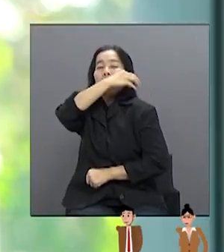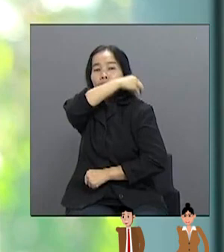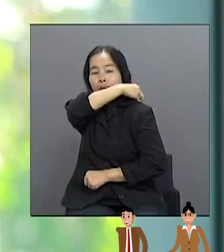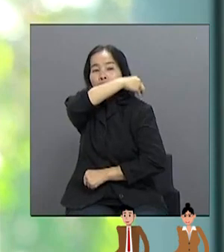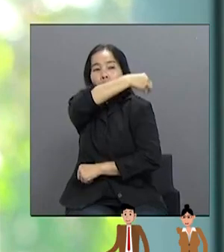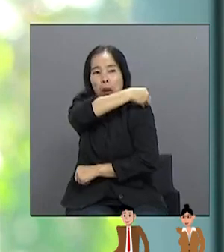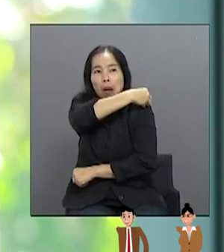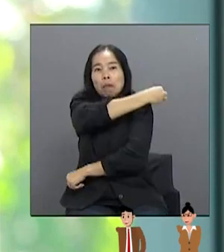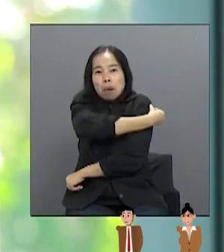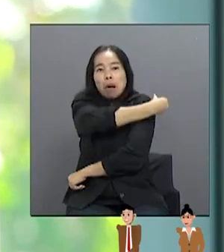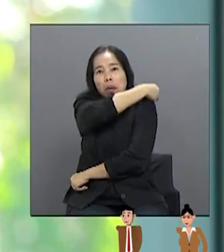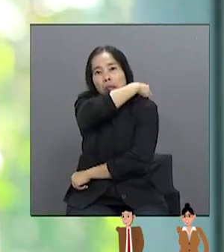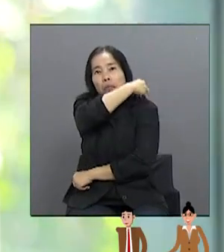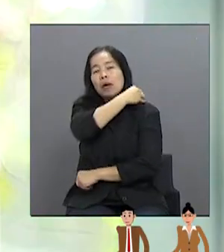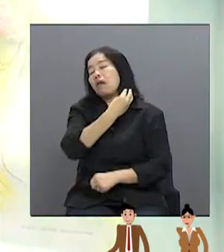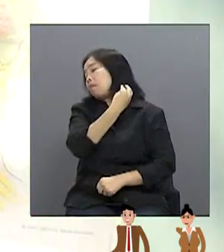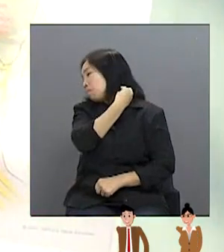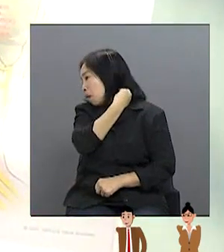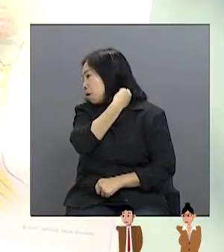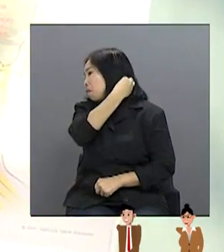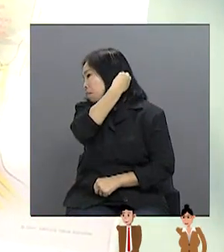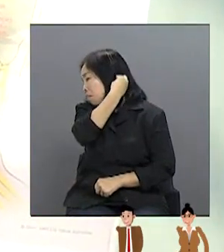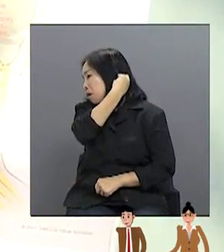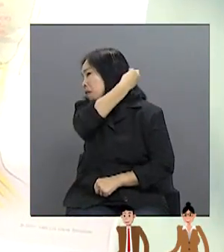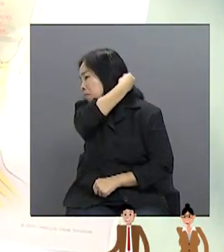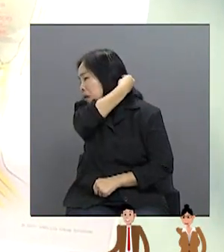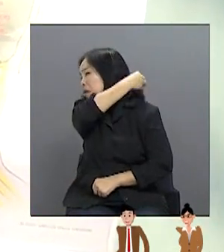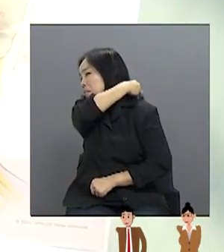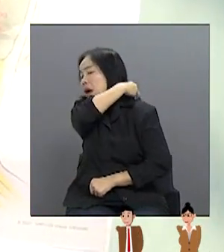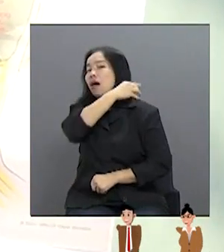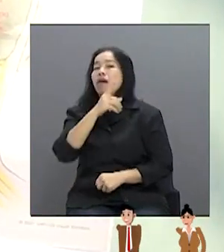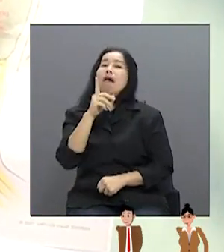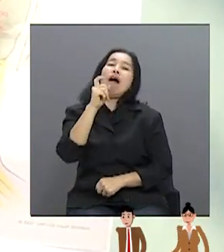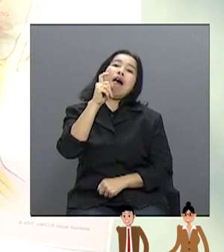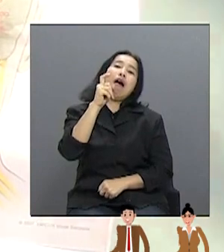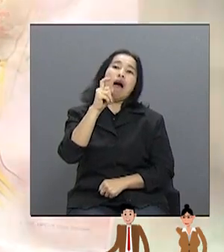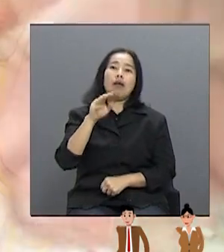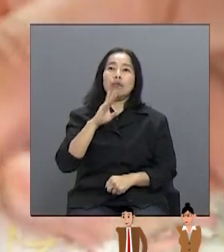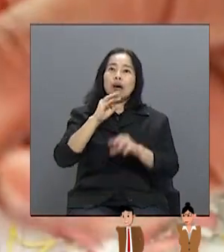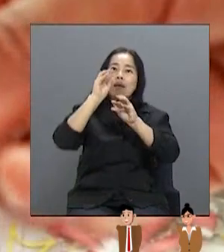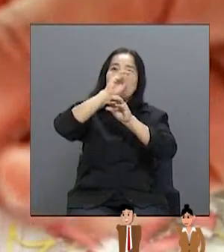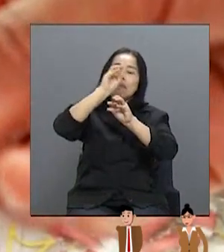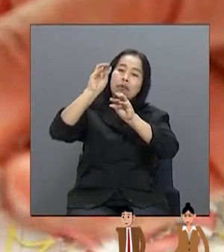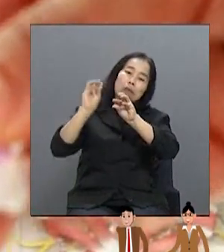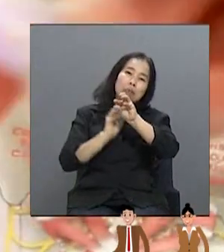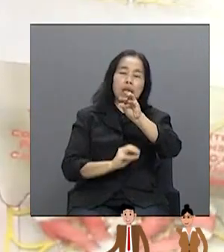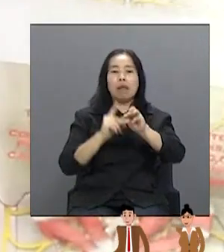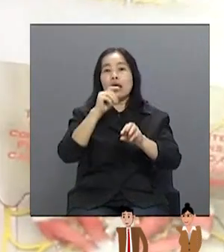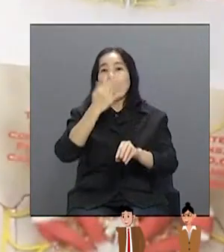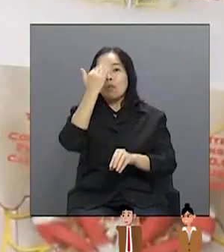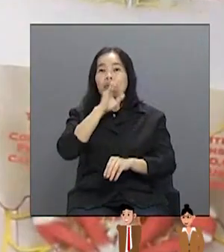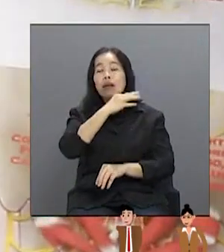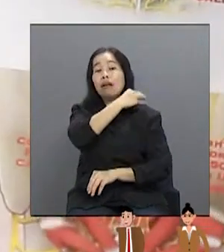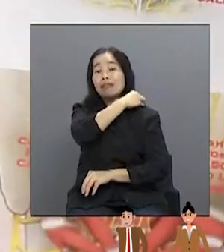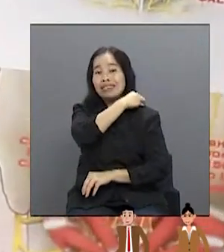านะคะก็อาจจะมีตรงก้านคอด้วยมีตรงสะบักด้วยลามไปเรื่อยๆเพราะว่าเยื่อหุ้มกล้ามเนื้อของร่างกายเรามันเหมือ